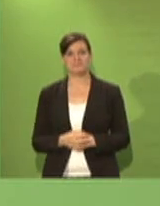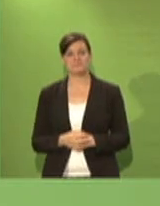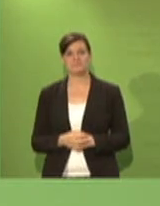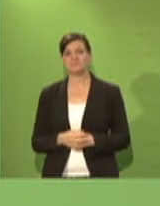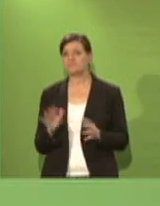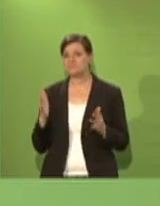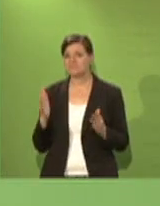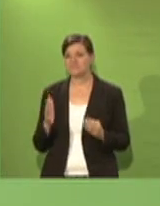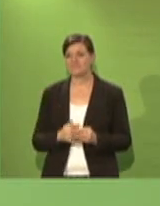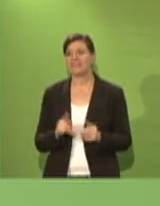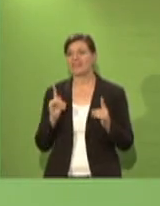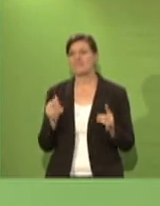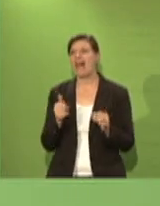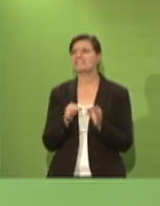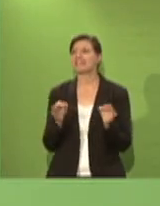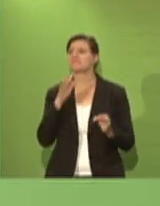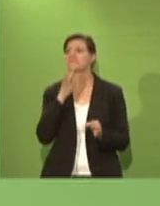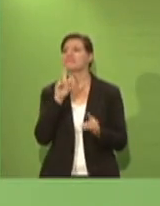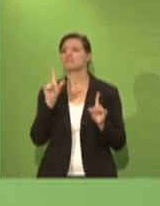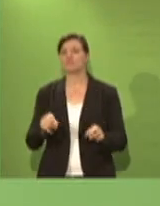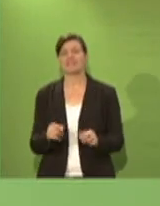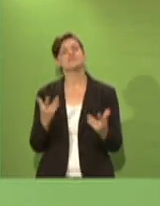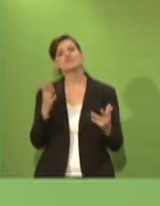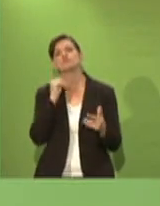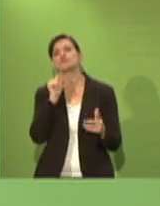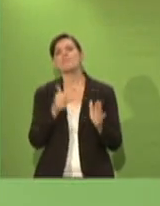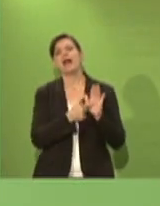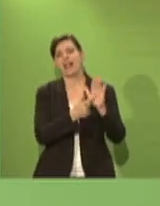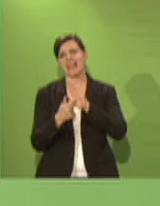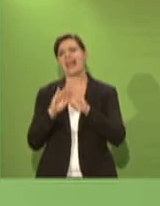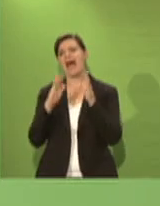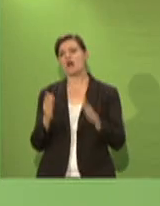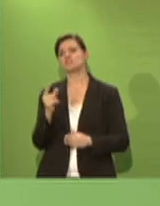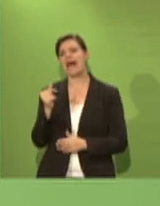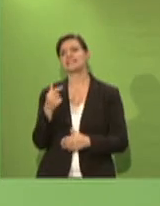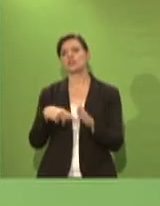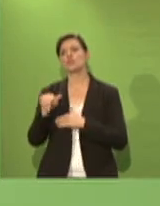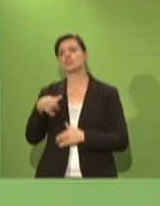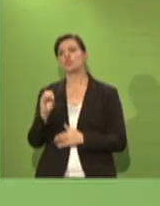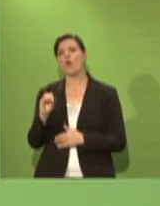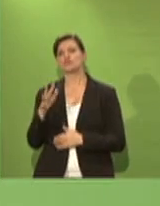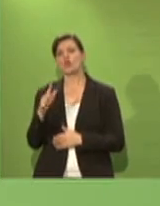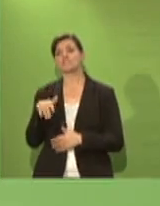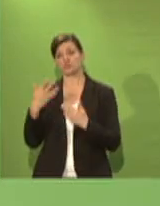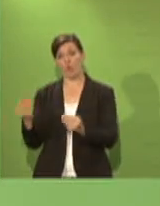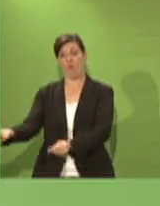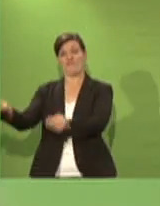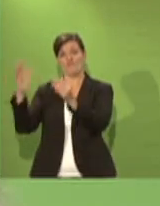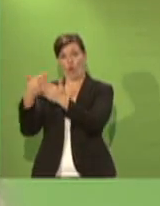Das ist mir allerdings zu wenig. Ich möchte nur mal darauf hinweisen, dass der Haushalt doch von Jo Schröers so vorgelegt worden ist.